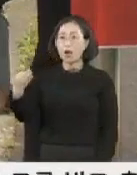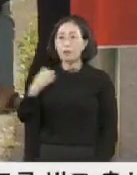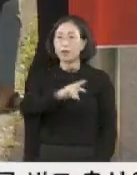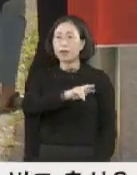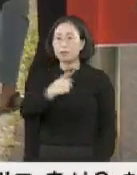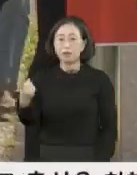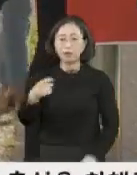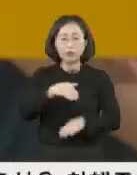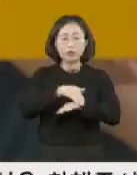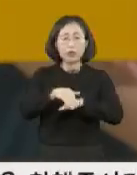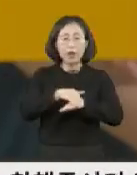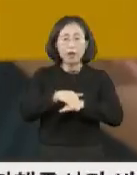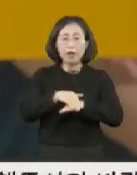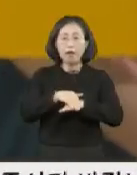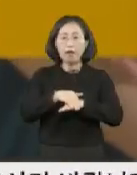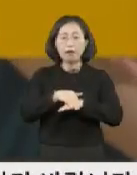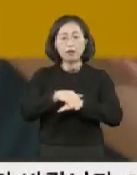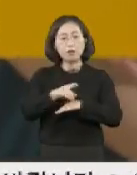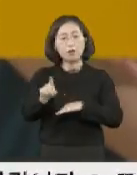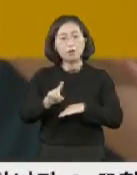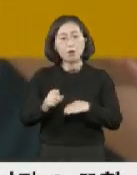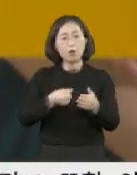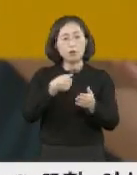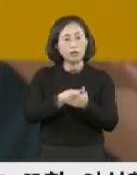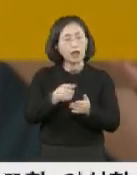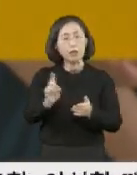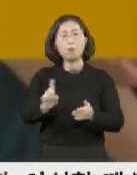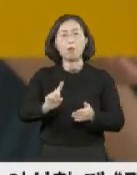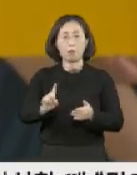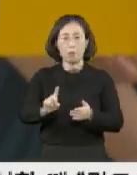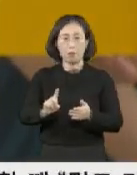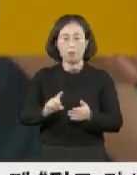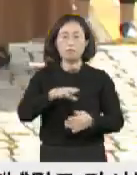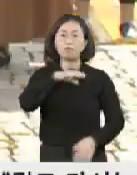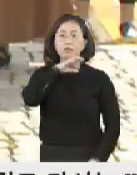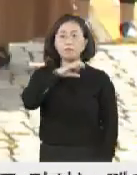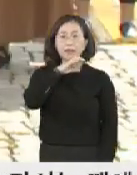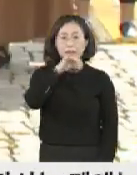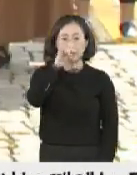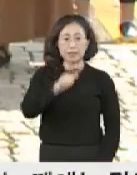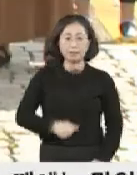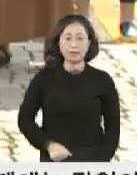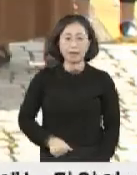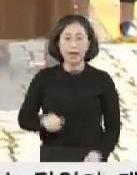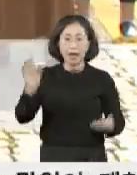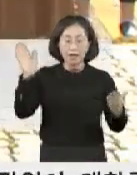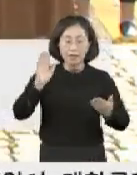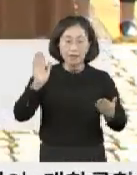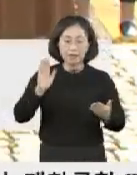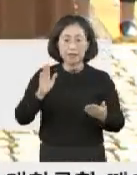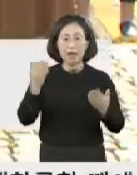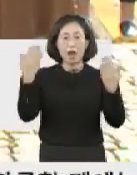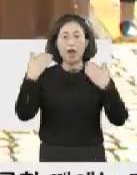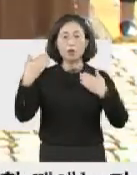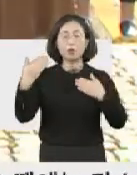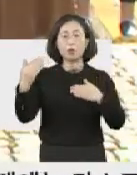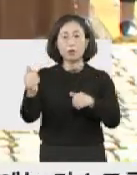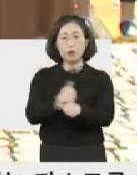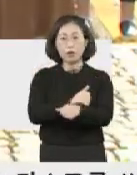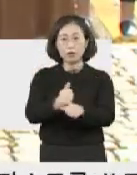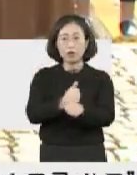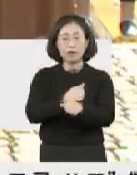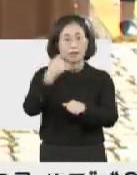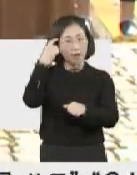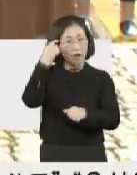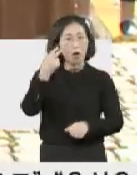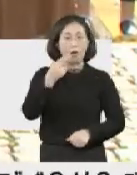행정 예고를 밀실에서 진행한 게 집단 행동으로 번진 겁니다. 아이들의 통학 안전을 고려하지 않은 것과